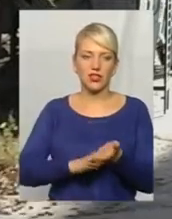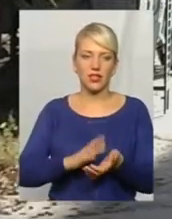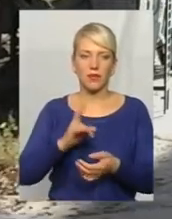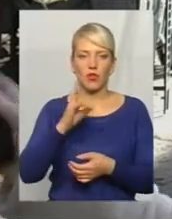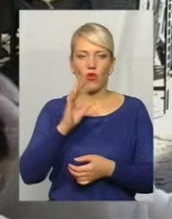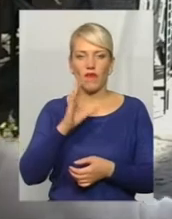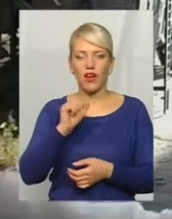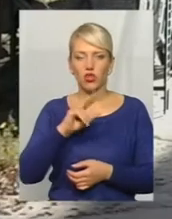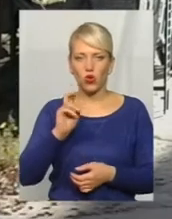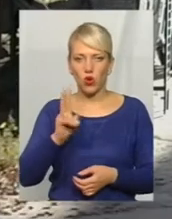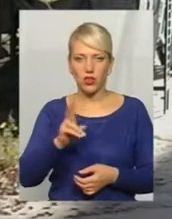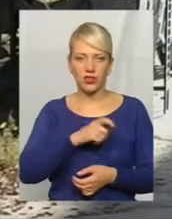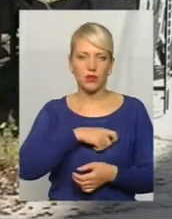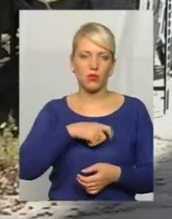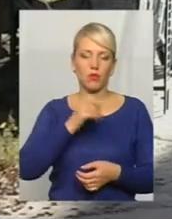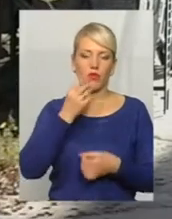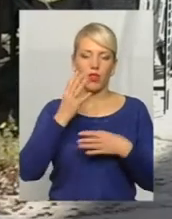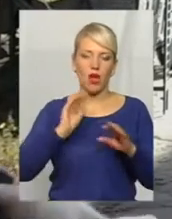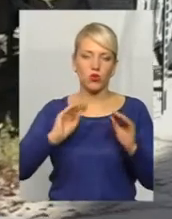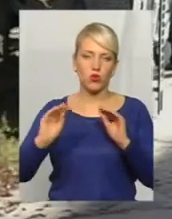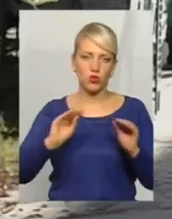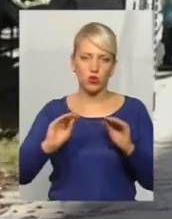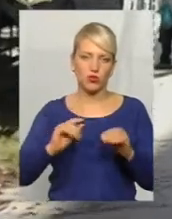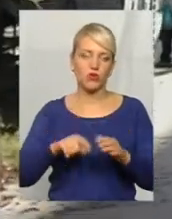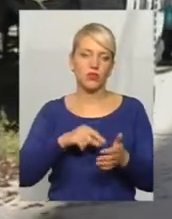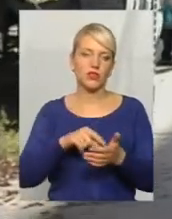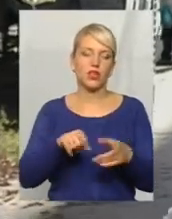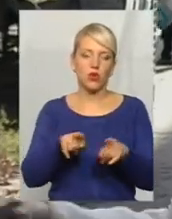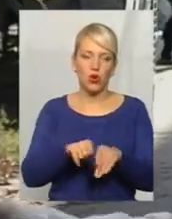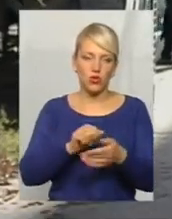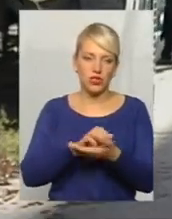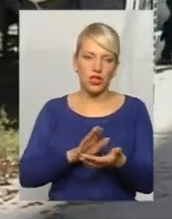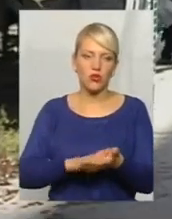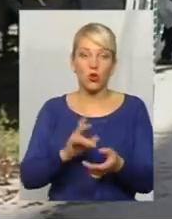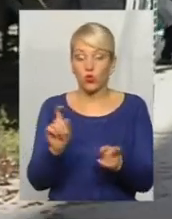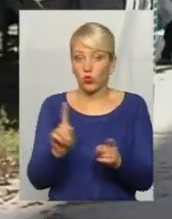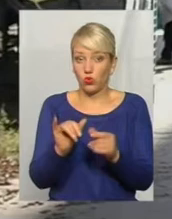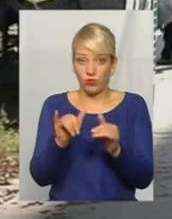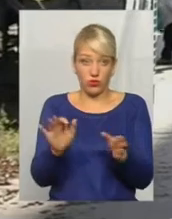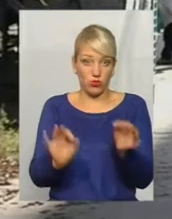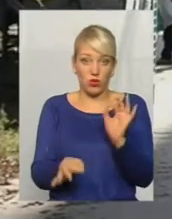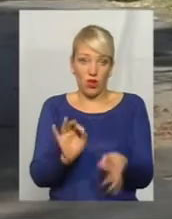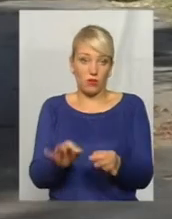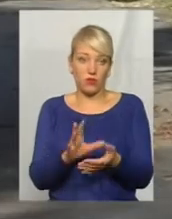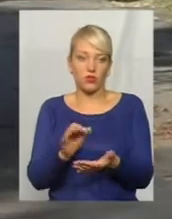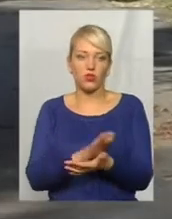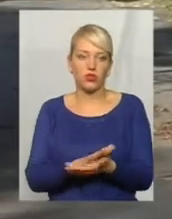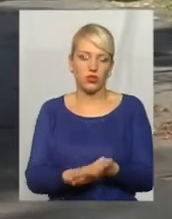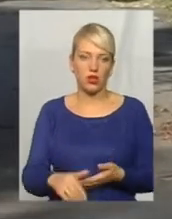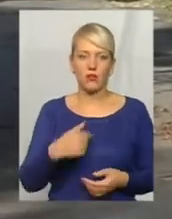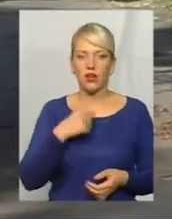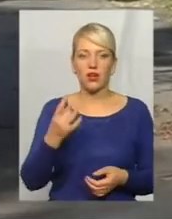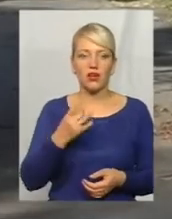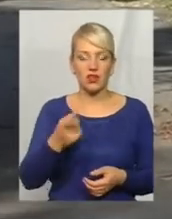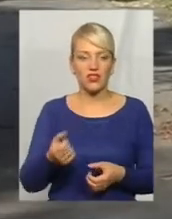Новачок, теж він по благоустройству міста теж зареєстрували. І вони кажуть, ну що, у вас тут все нормально, все чисто. Ми вже раз витаскали